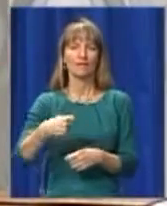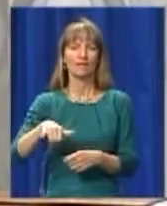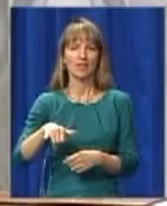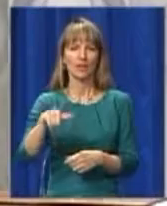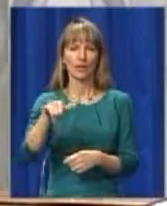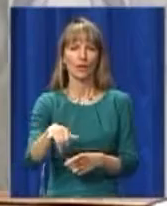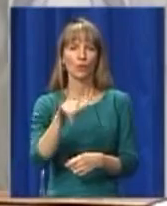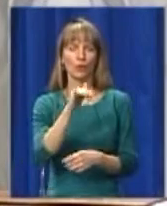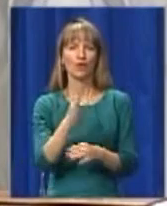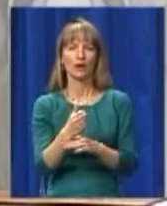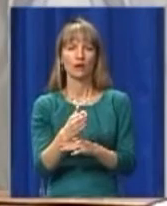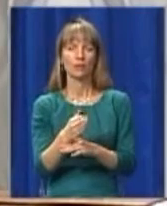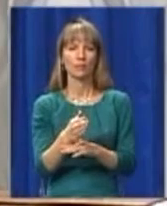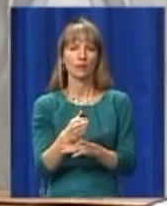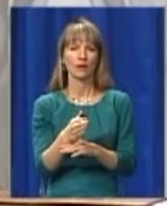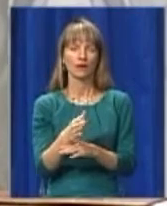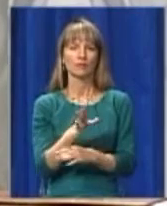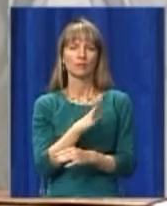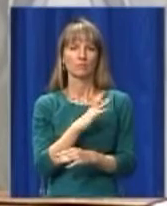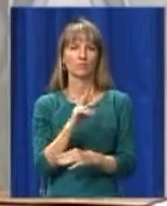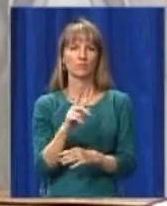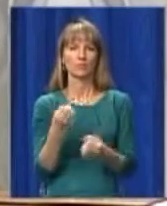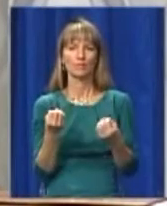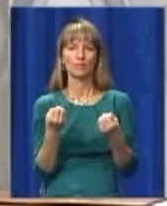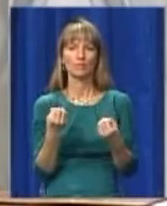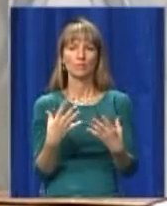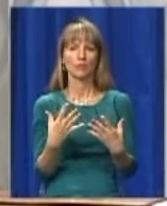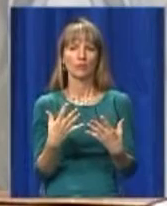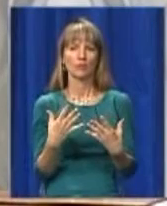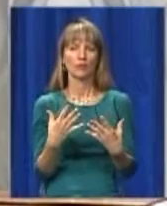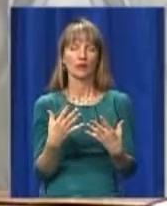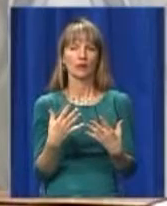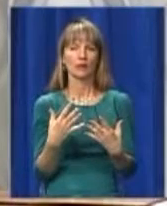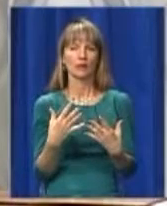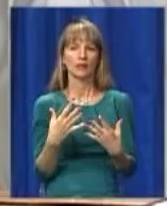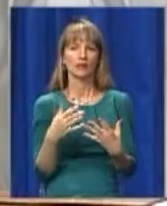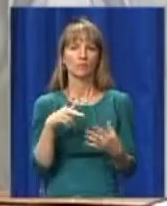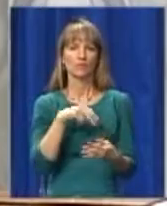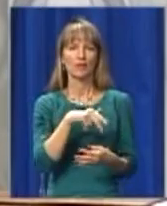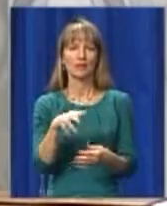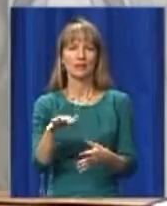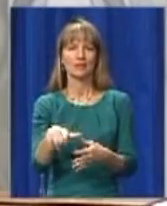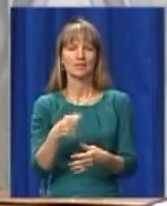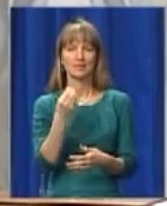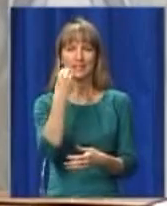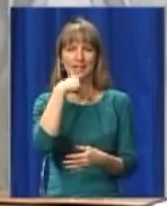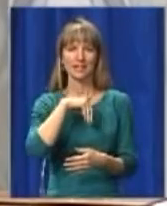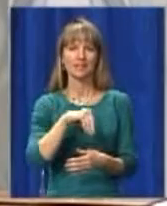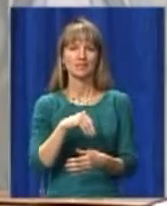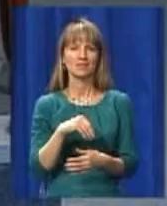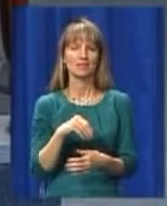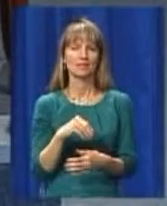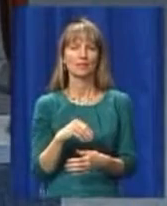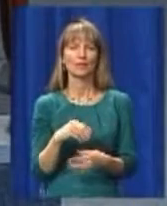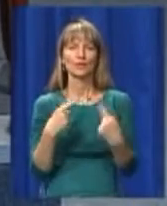него рыба. Не проще было бы вот сделать вид, якобы ты лиса, и, знаешь, так приместиться, взять раз и съесть, раз и съесть. Ну,